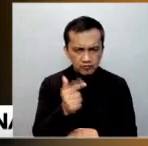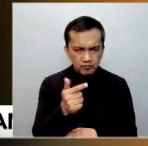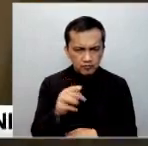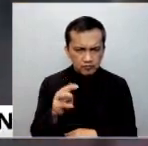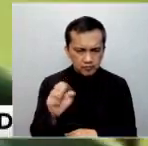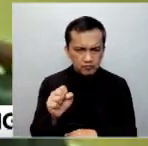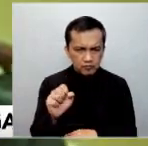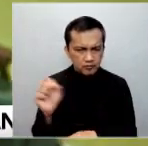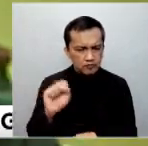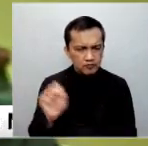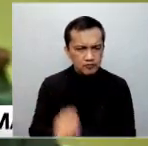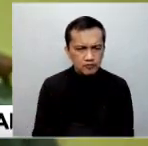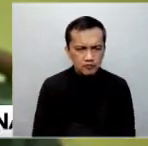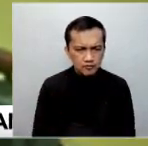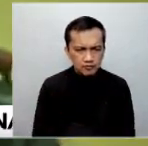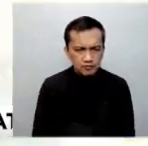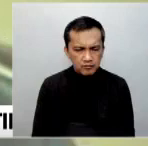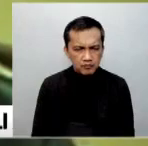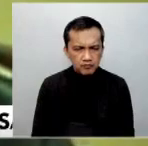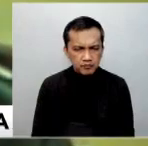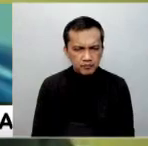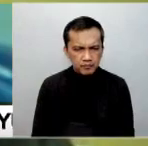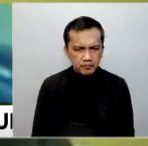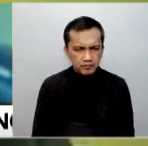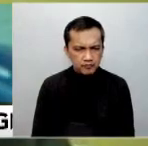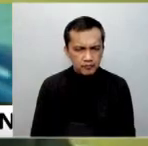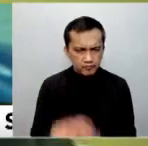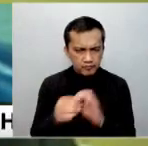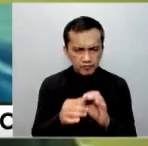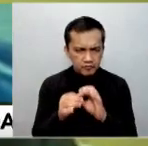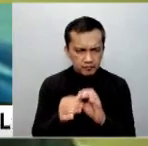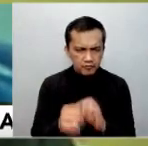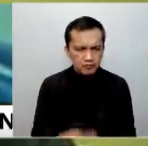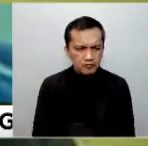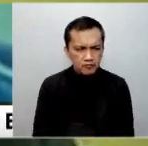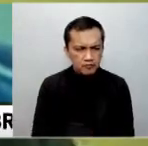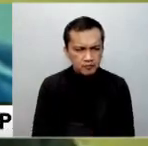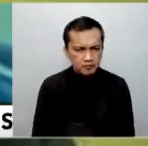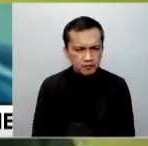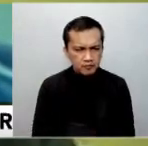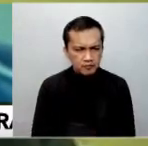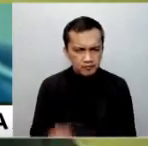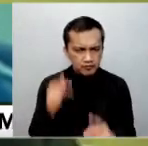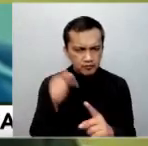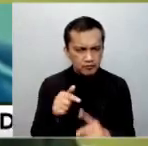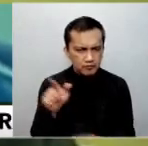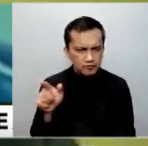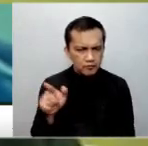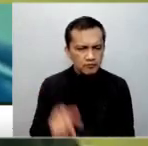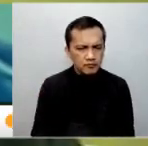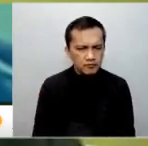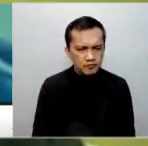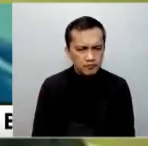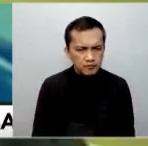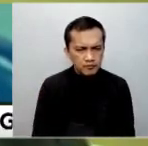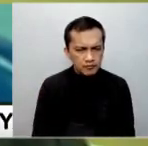shabu. May coordination naman. At target nila talaga siya si